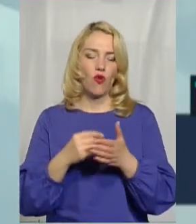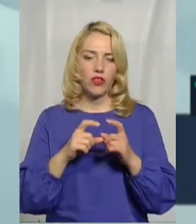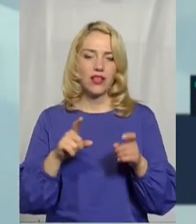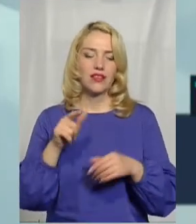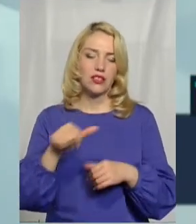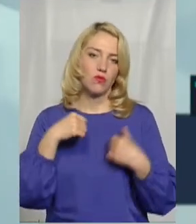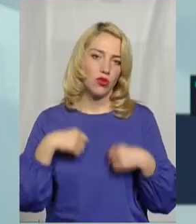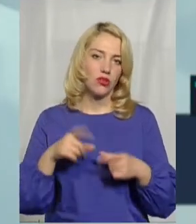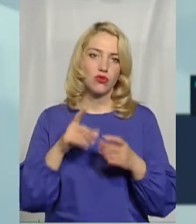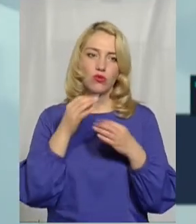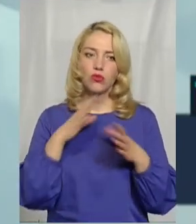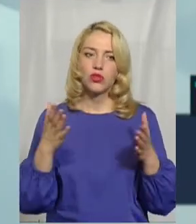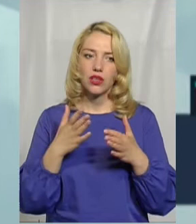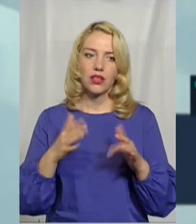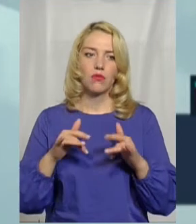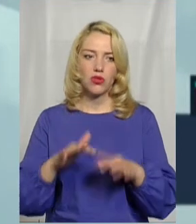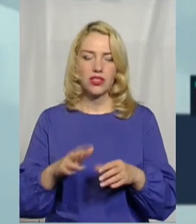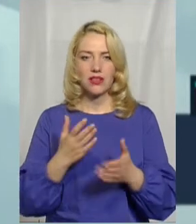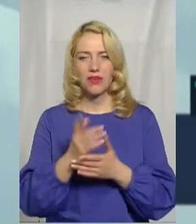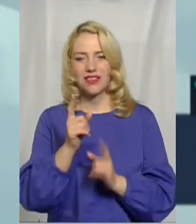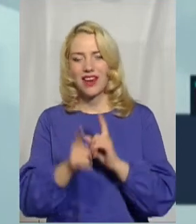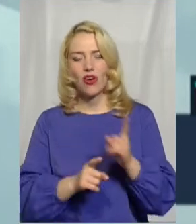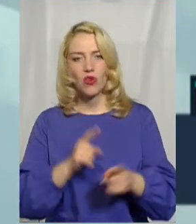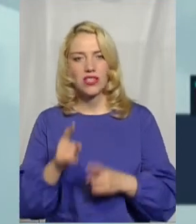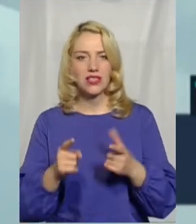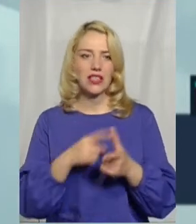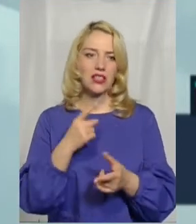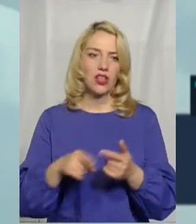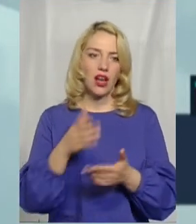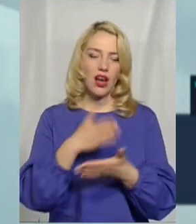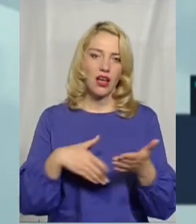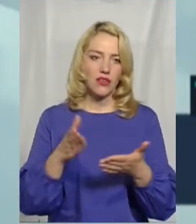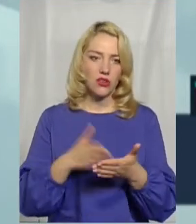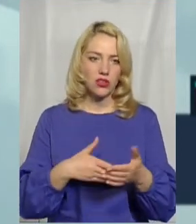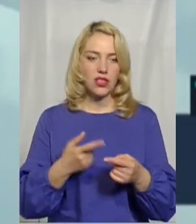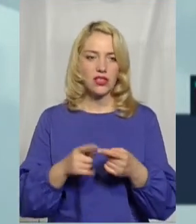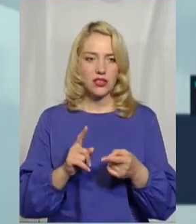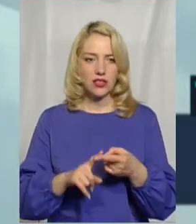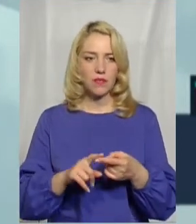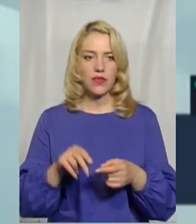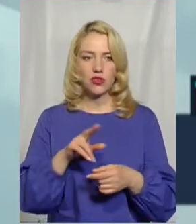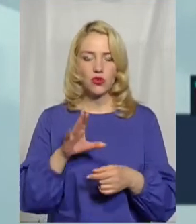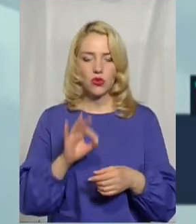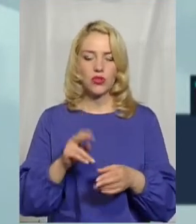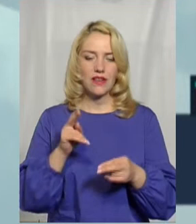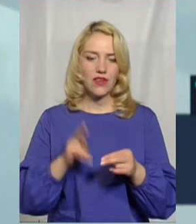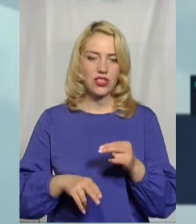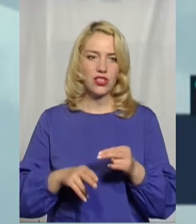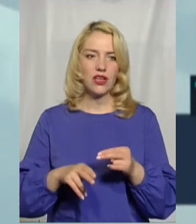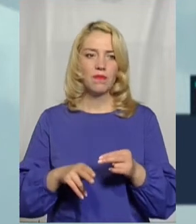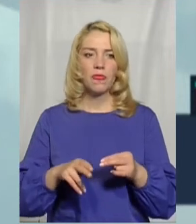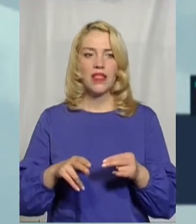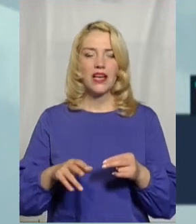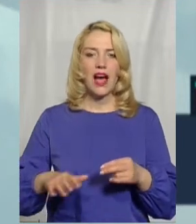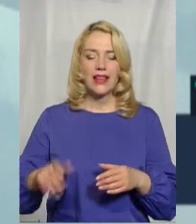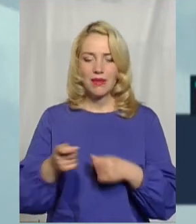що в будь-яких процесах реорганізаційних чи ліквідаційних грядує завершення адміністративно-територіальної реформи,